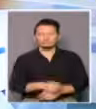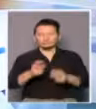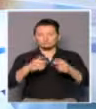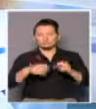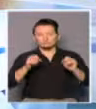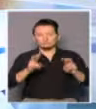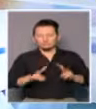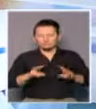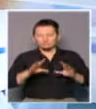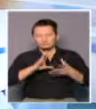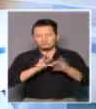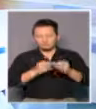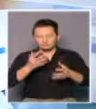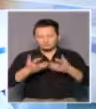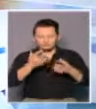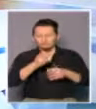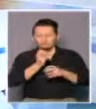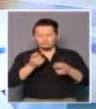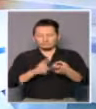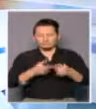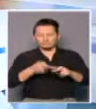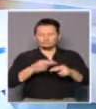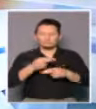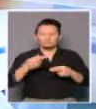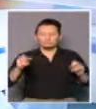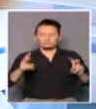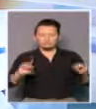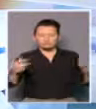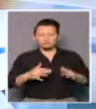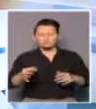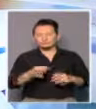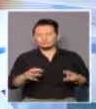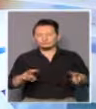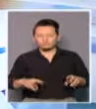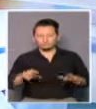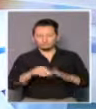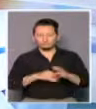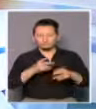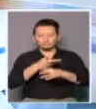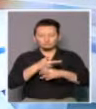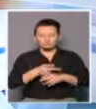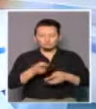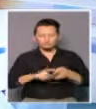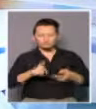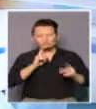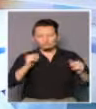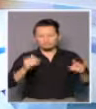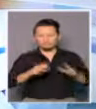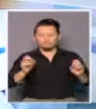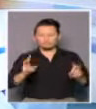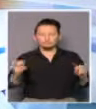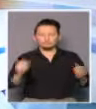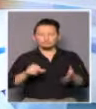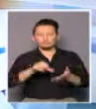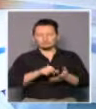Преимущество проведения комплексной экспертизы. На эту тему прошла встреча в областном акимате. Посредством видеоконференц-связи на селекторном совещании